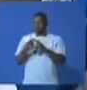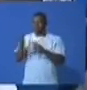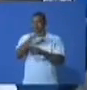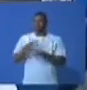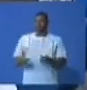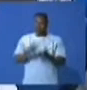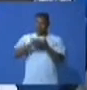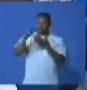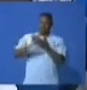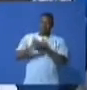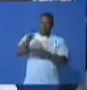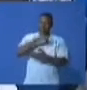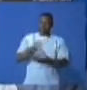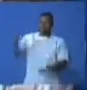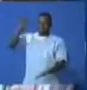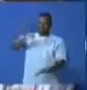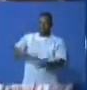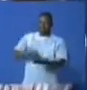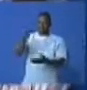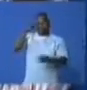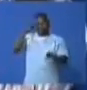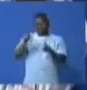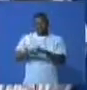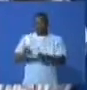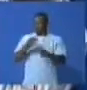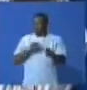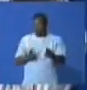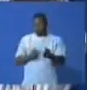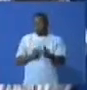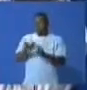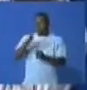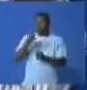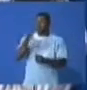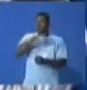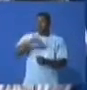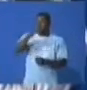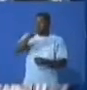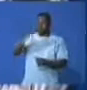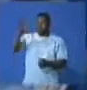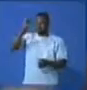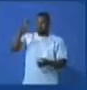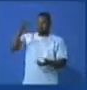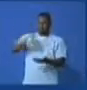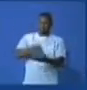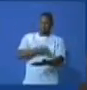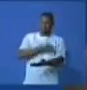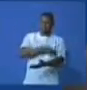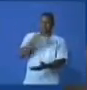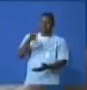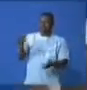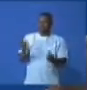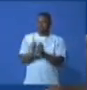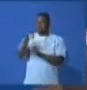porte sur la ratification d'un accord de prêt de plus de 150 milliards de francs CFA avec une durée de remboursement